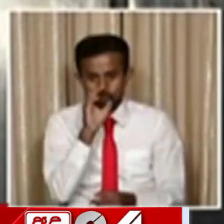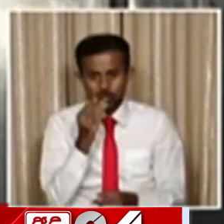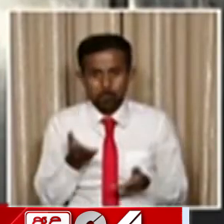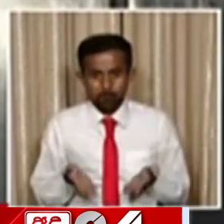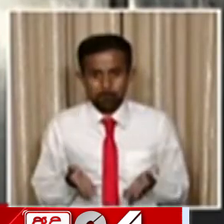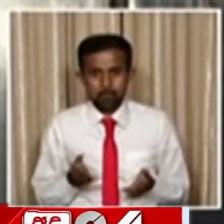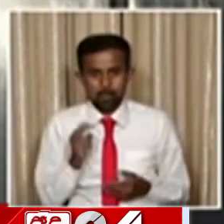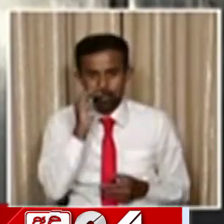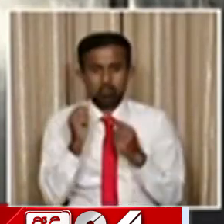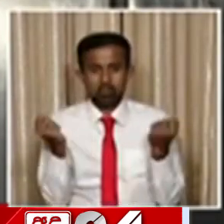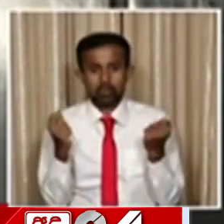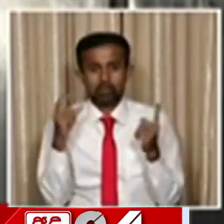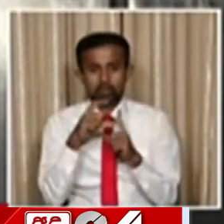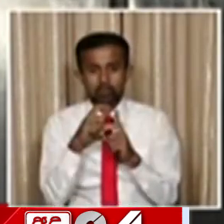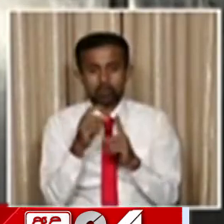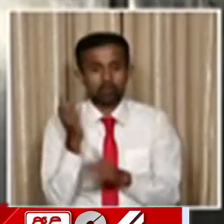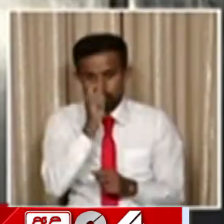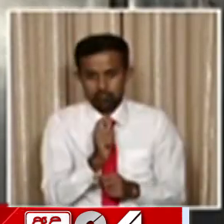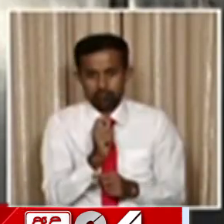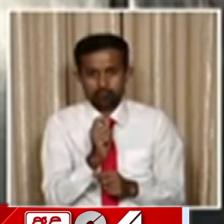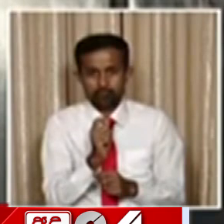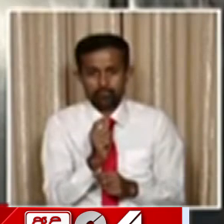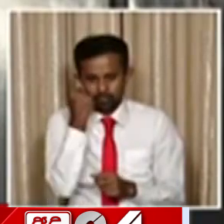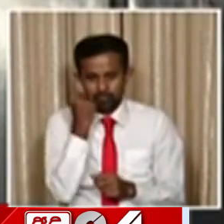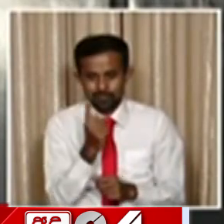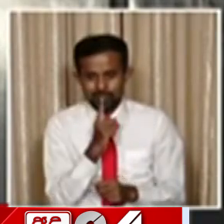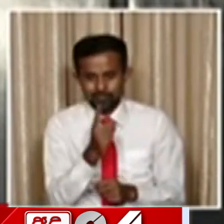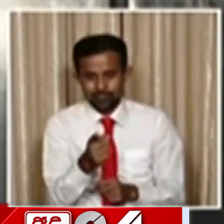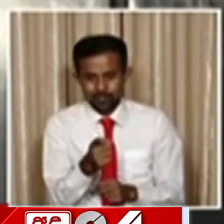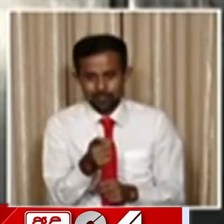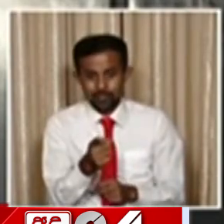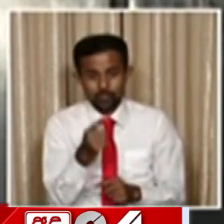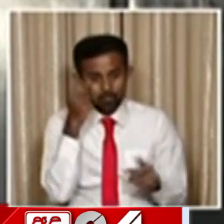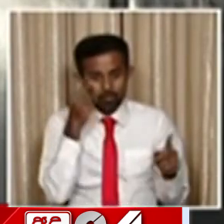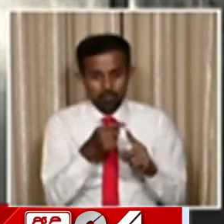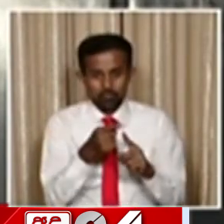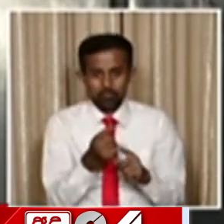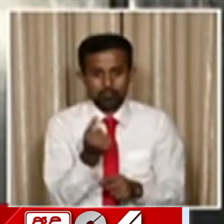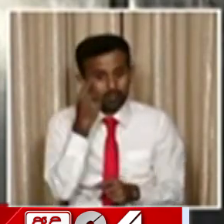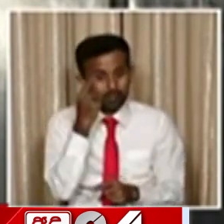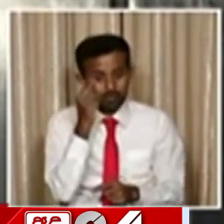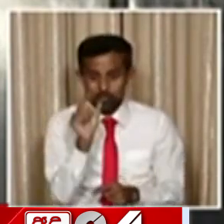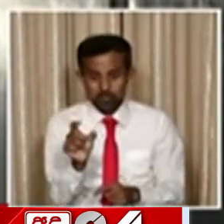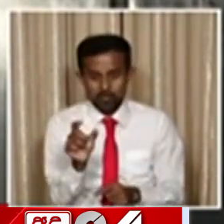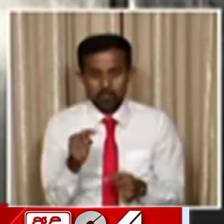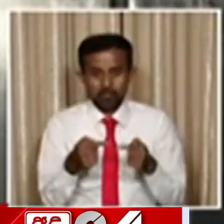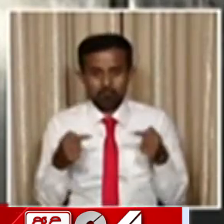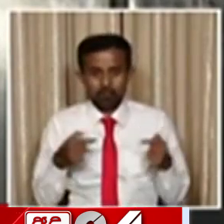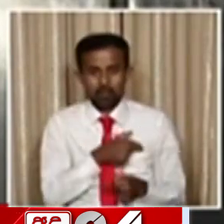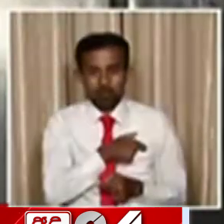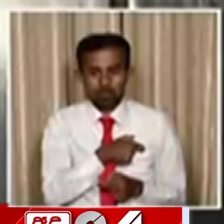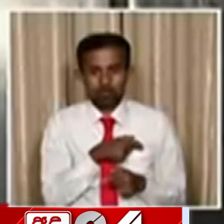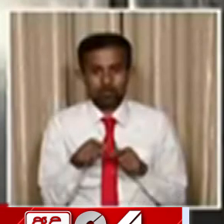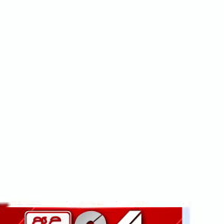ගරු මෛත්‍රීපාල සිරිසේන මේ හිටපු ජනාධිපතිතුමා පොඩි ඉඟියක් කළා ඒ පිළිබඳව පොඩ්ඩක් හිතන්න මොකද විපක්ෂ නායකතුමත් ඒ